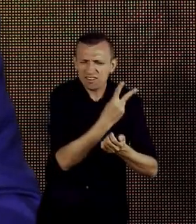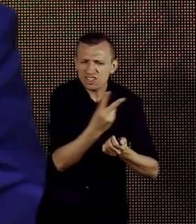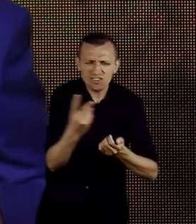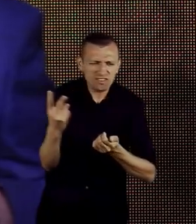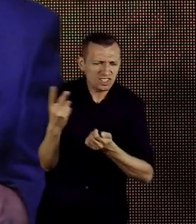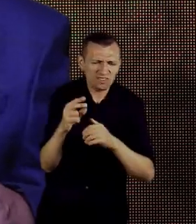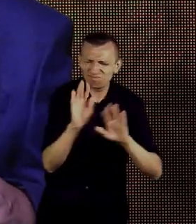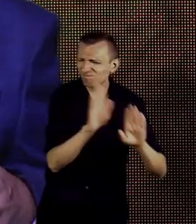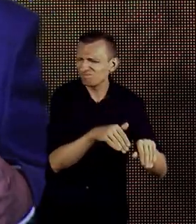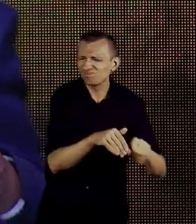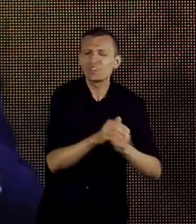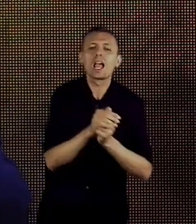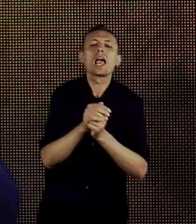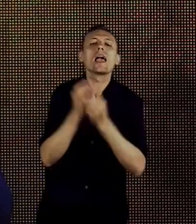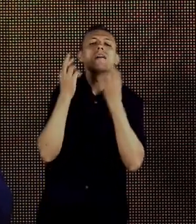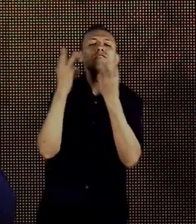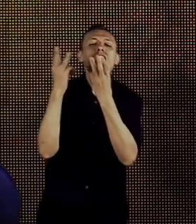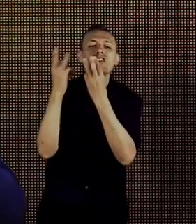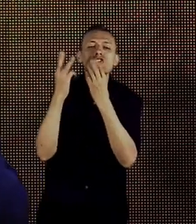się